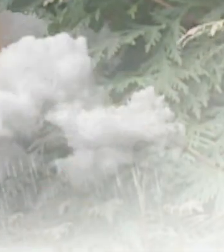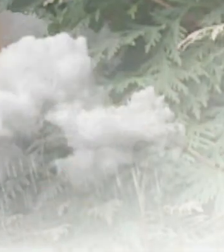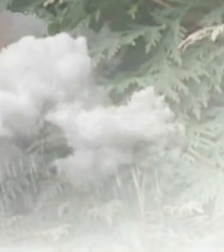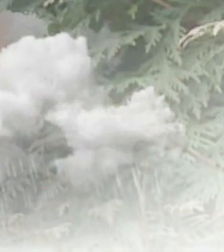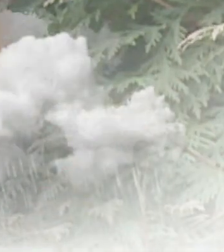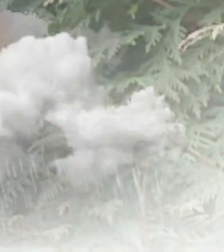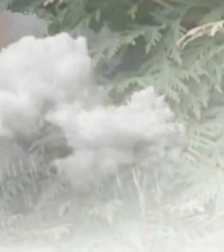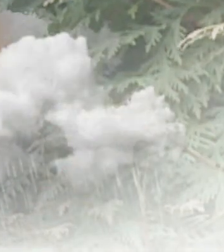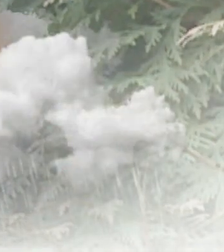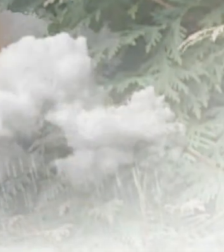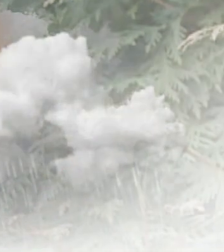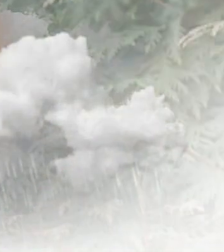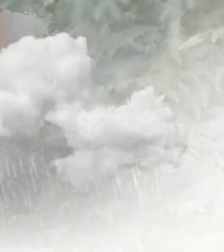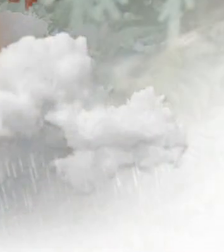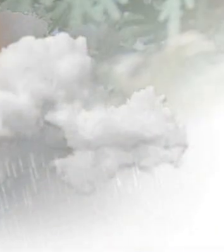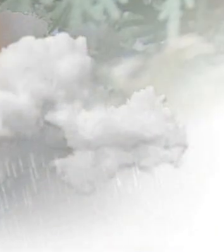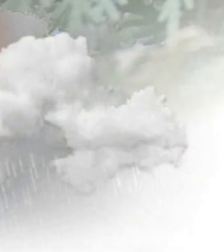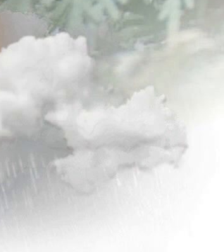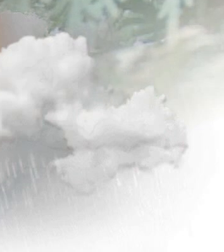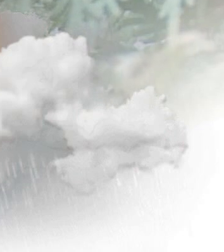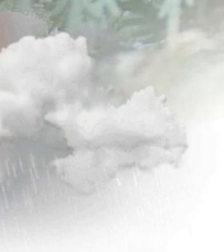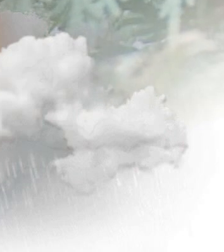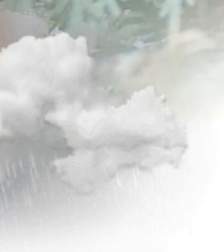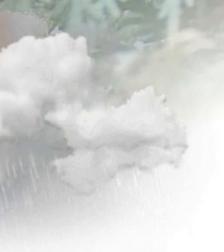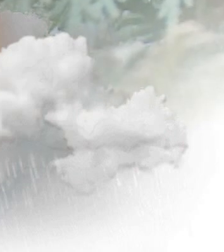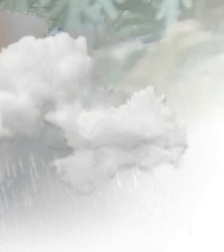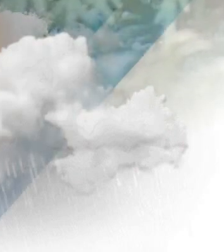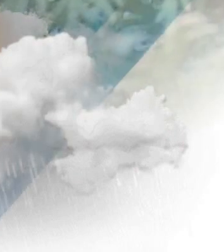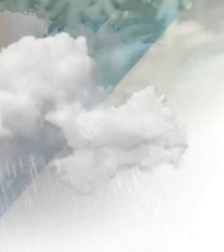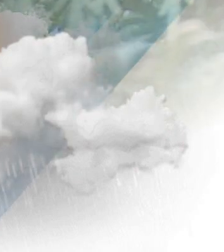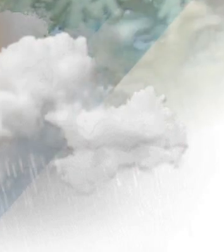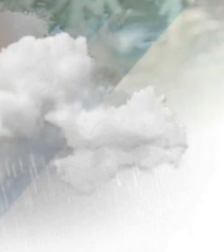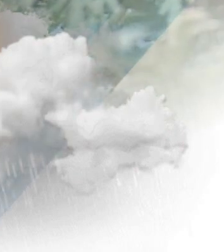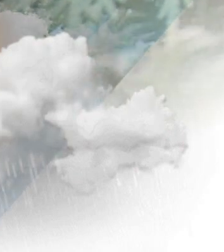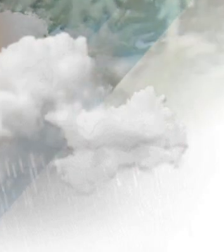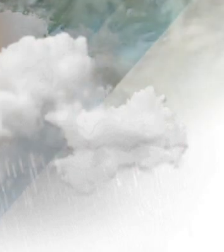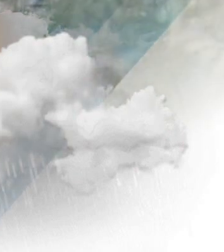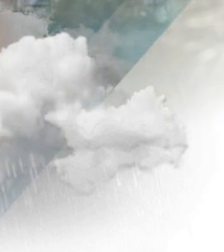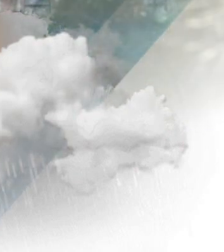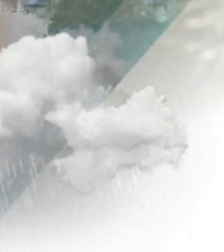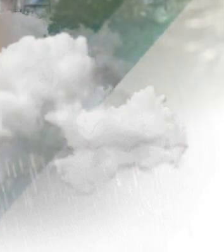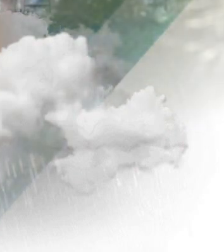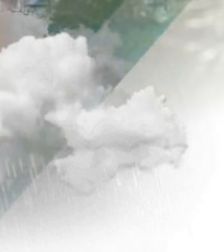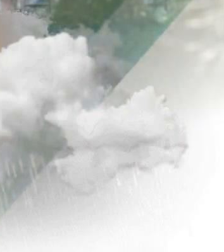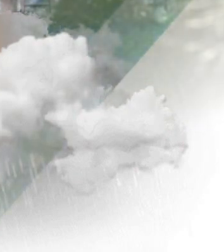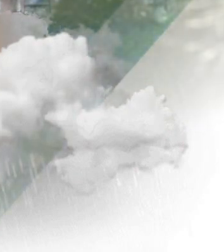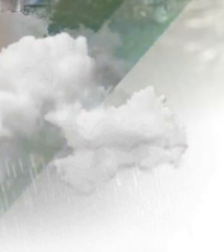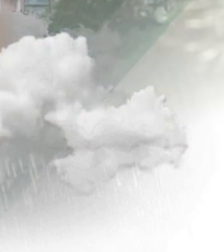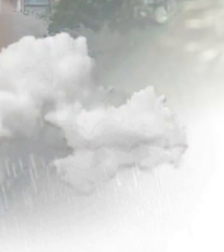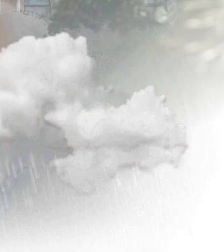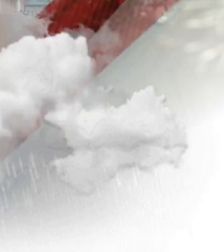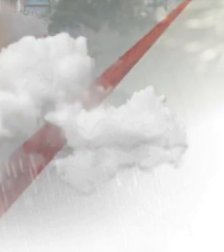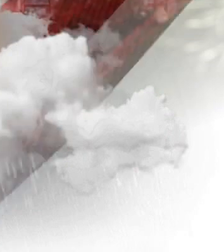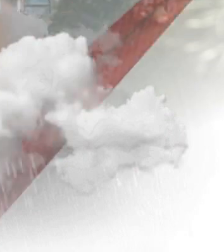У чацвер 22 чэрвеня у Гродні чакаецца пахмурнае надвор'е, невялікі дождж.